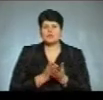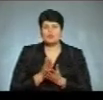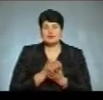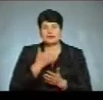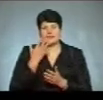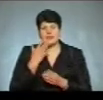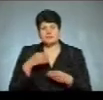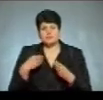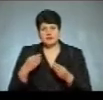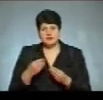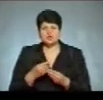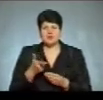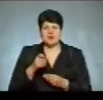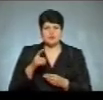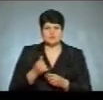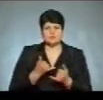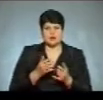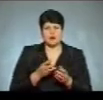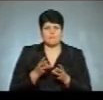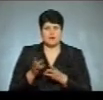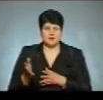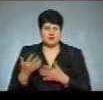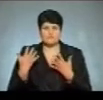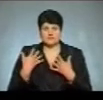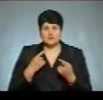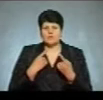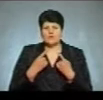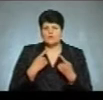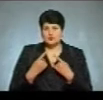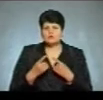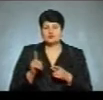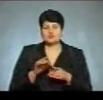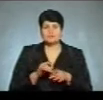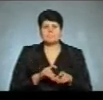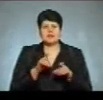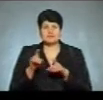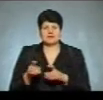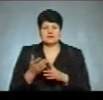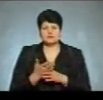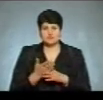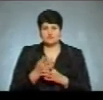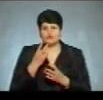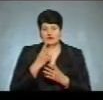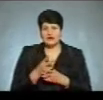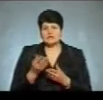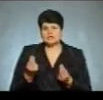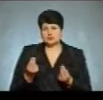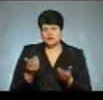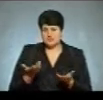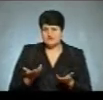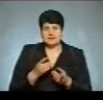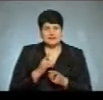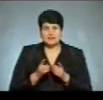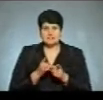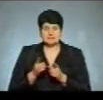теплопостачання, чи природнього газу для опалення. І ви вже наголошували, що з переведенням субсидії у вигляд готівки не зміниться